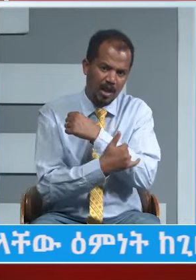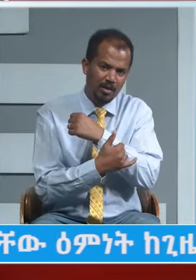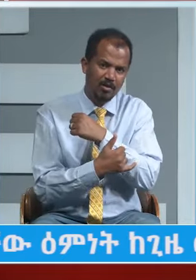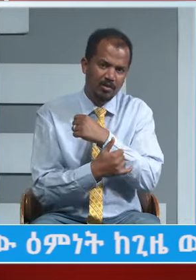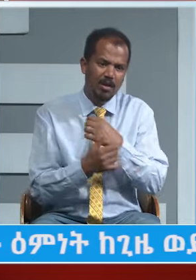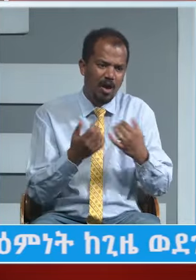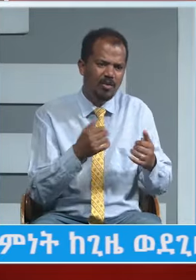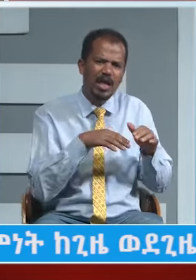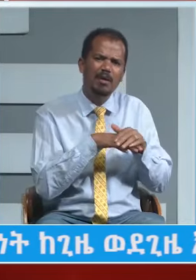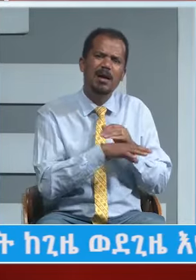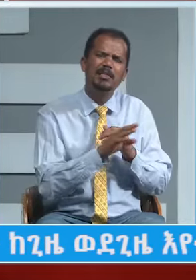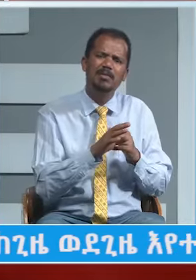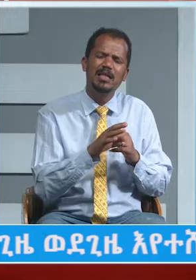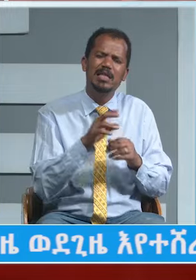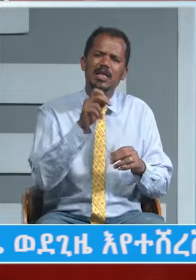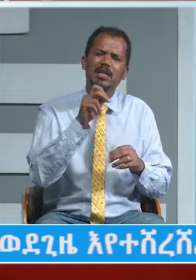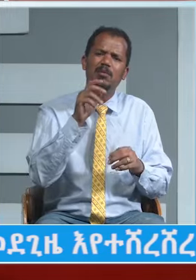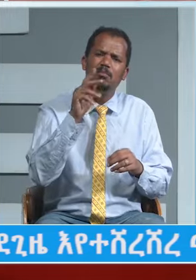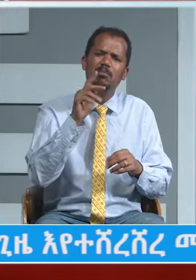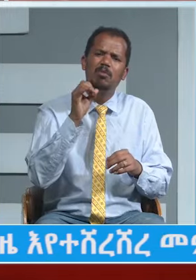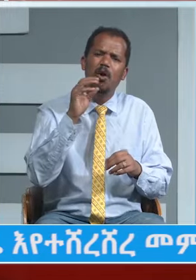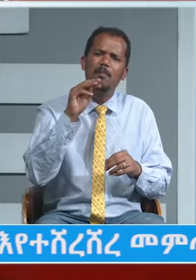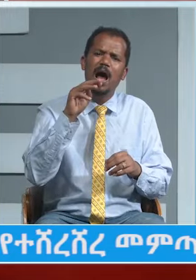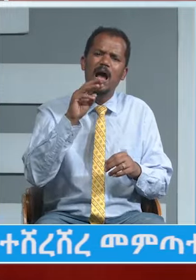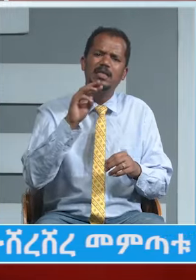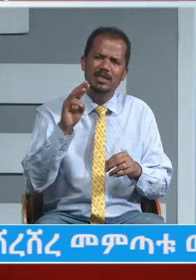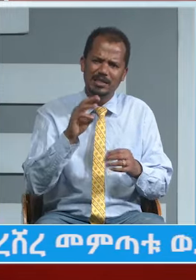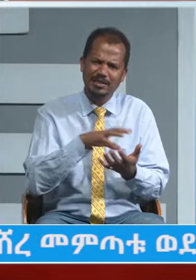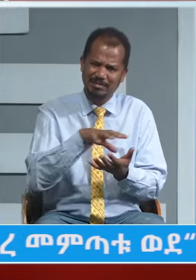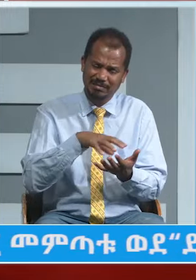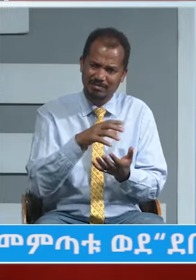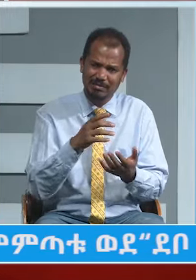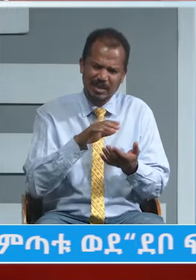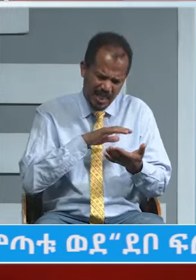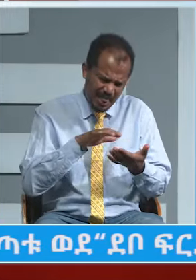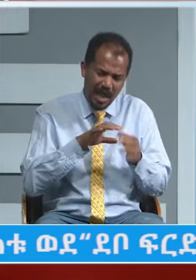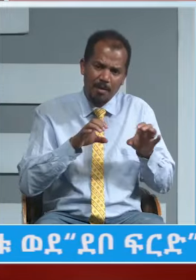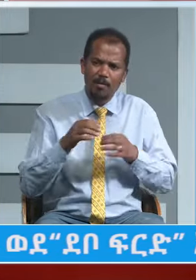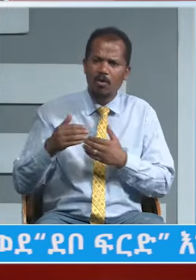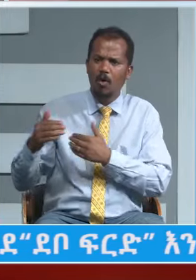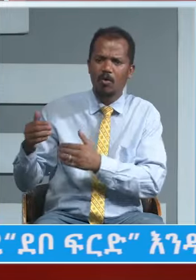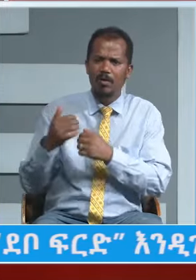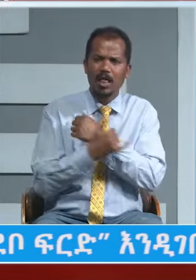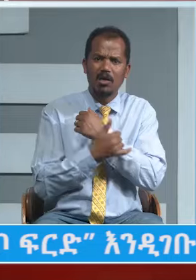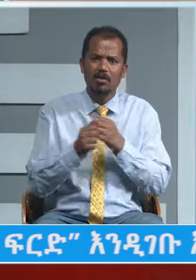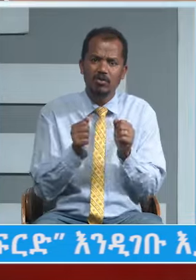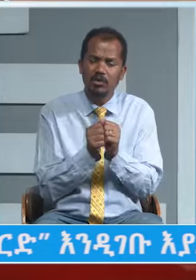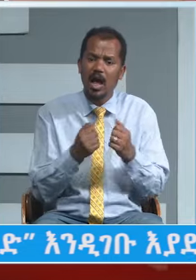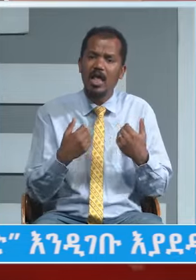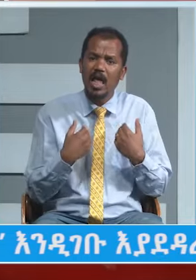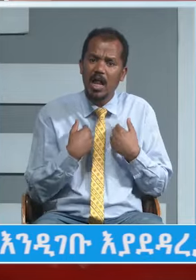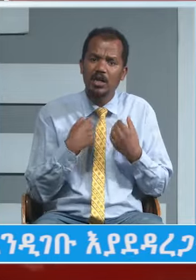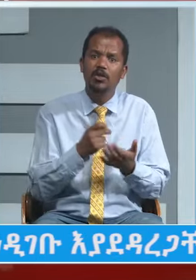አገሪቱ ያለች የገባችበትን የዲፕሎማሲ መቃወስ ጥናትን መሰረት ባደረገ ከጎረቤት ሀገሮች ላይ